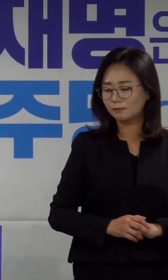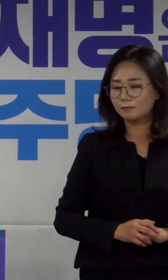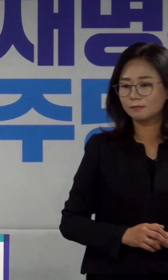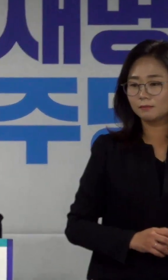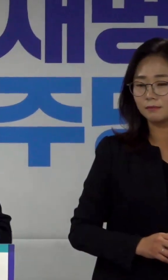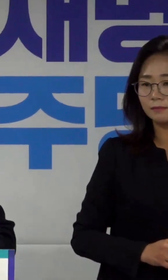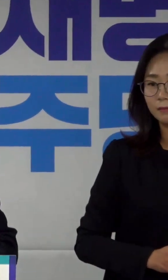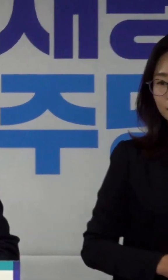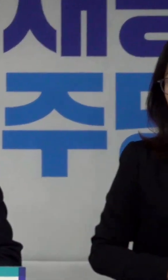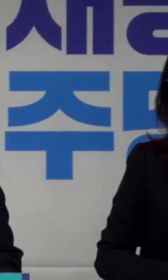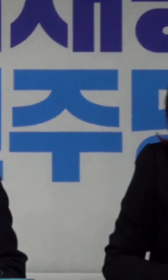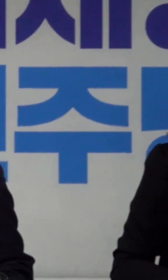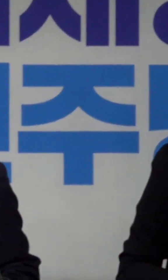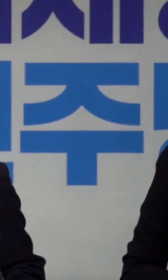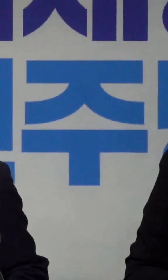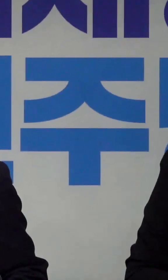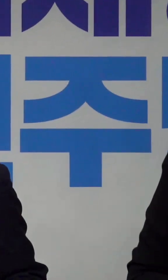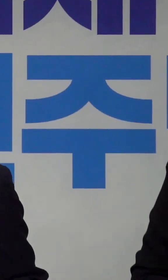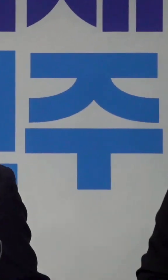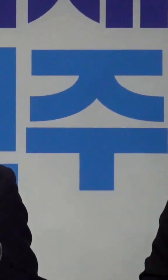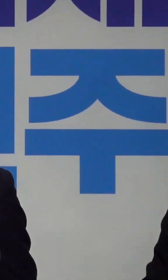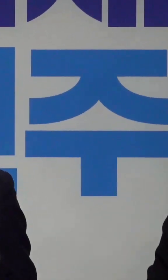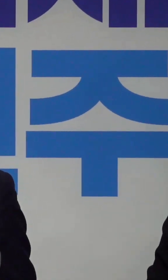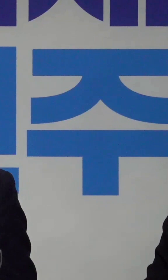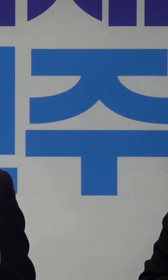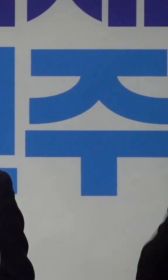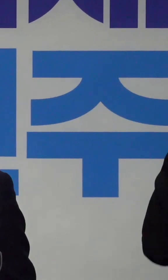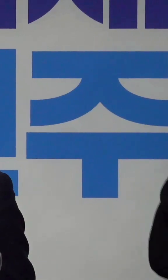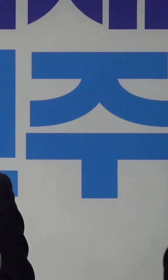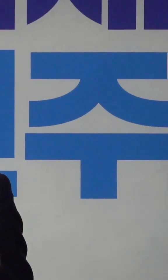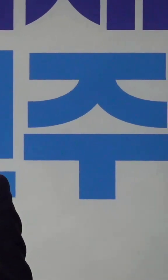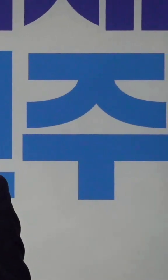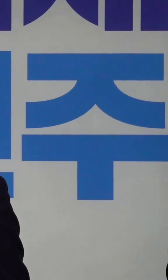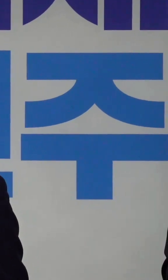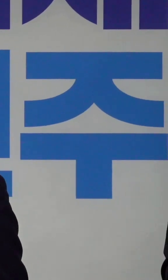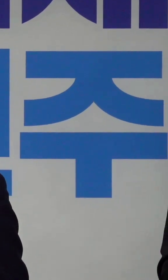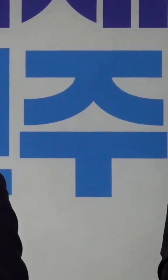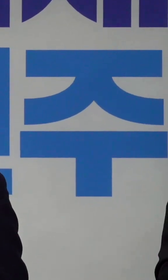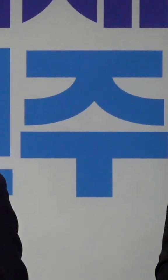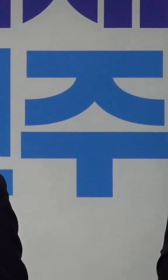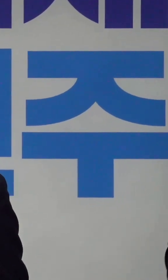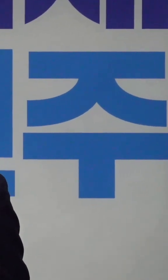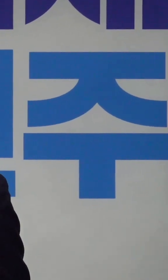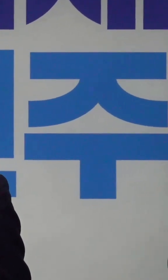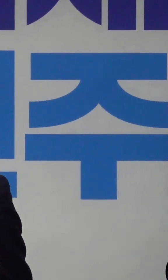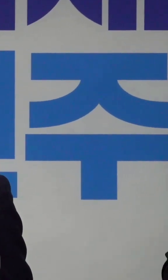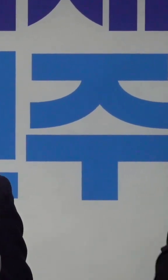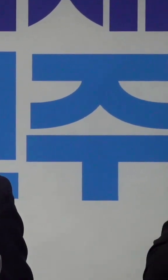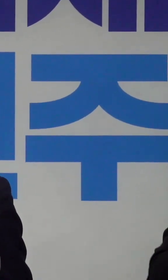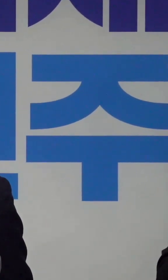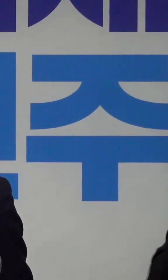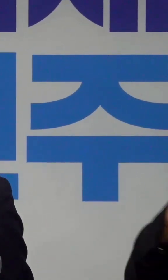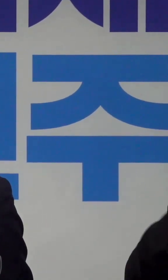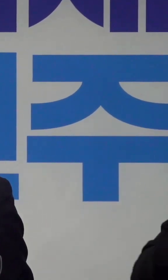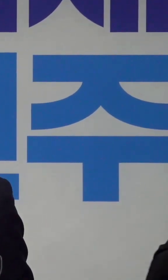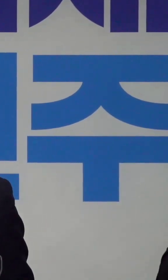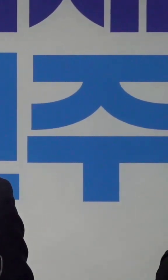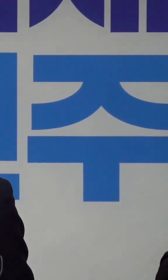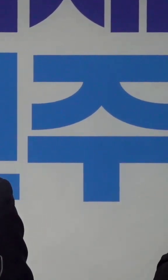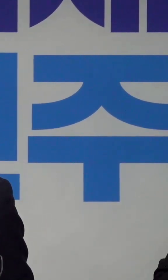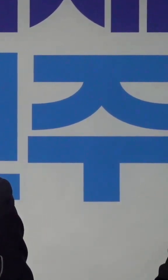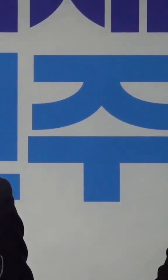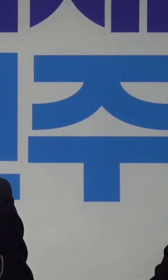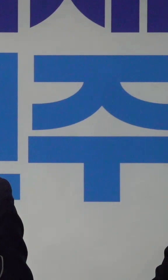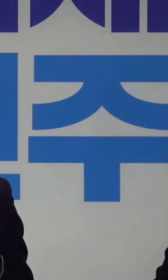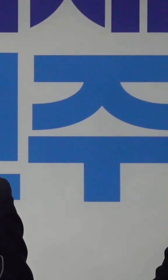그 기간은 저희들이 충분히 연구한 자료가 있기 때문에 긴 시간이 소요되진 않을 것으로